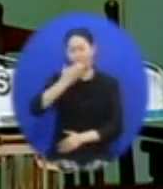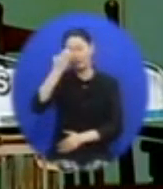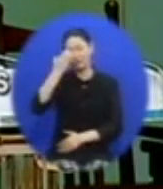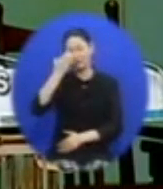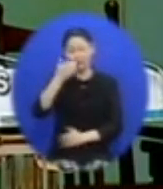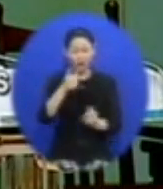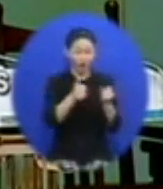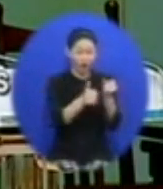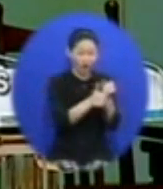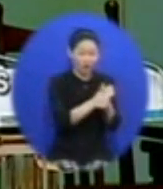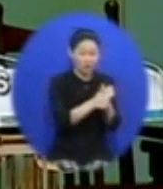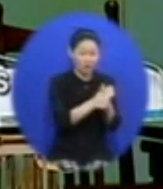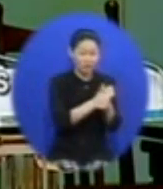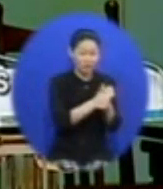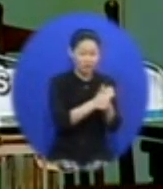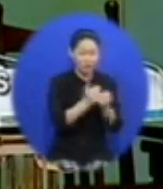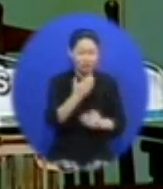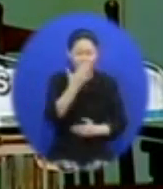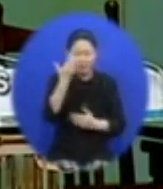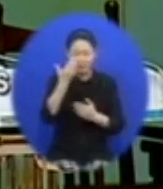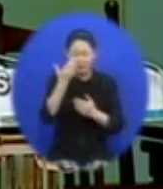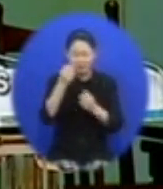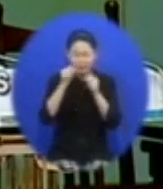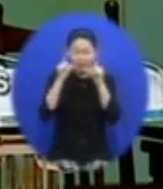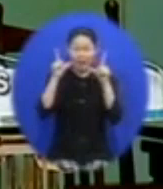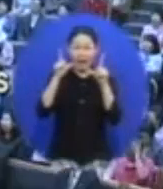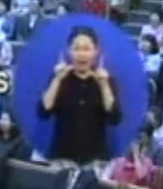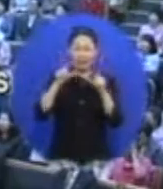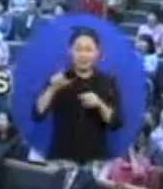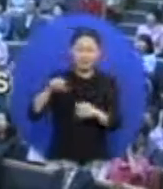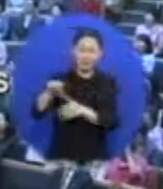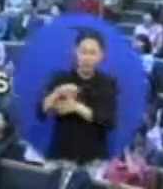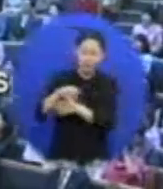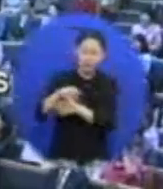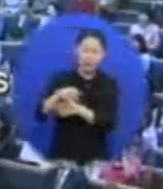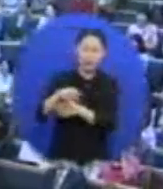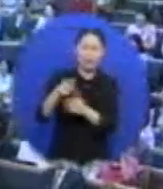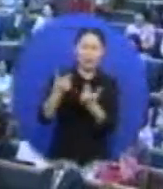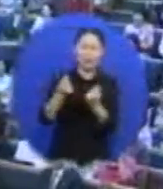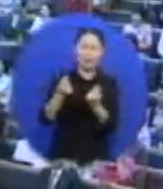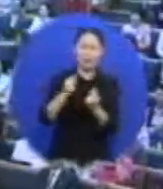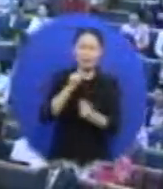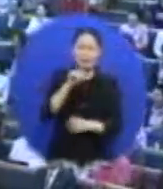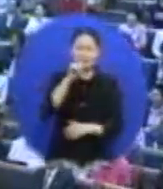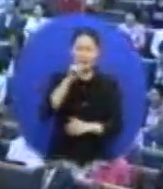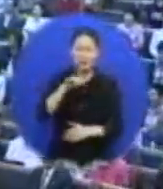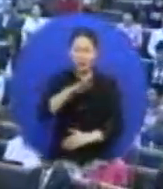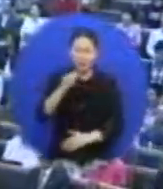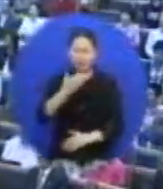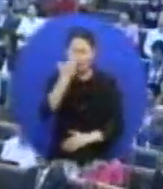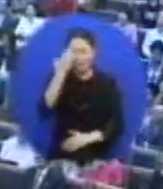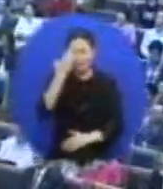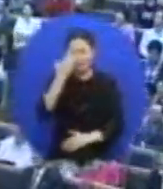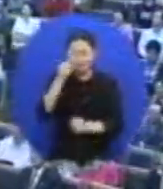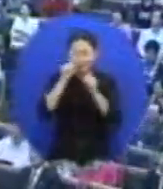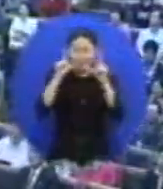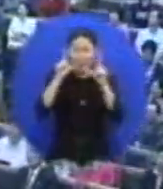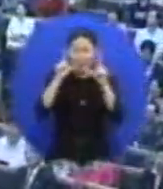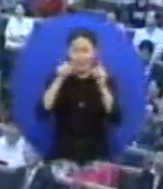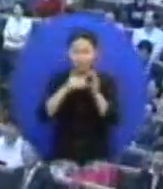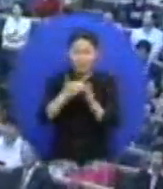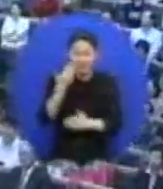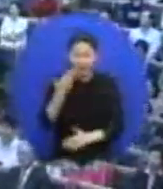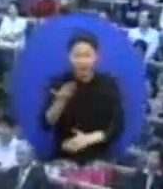결혼은 그 꿈에서 깨는 자명종 이다 그랬는데 꿈에서 깨져 씁니까 결혼하고